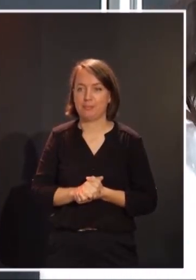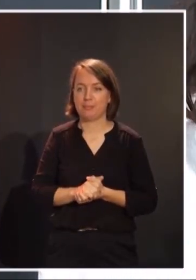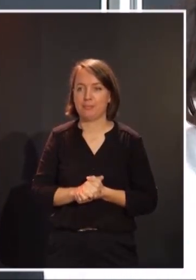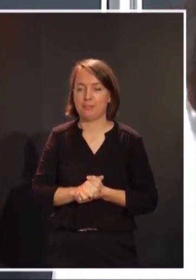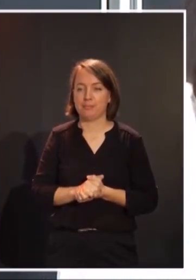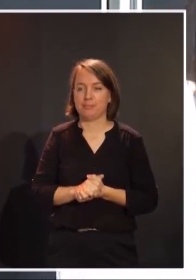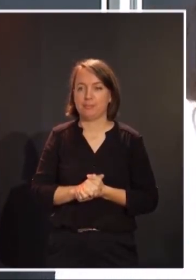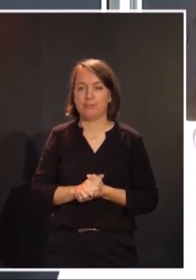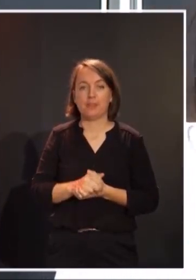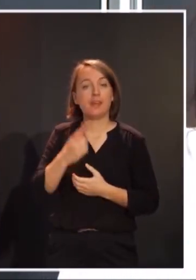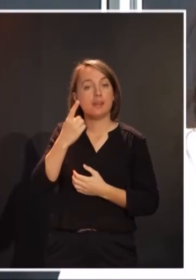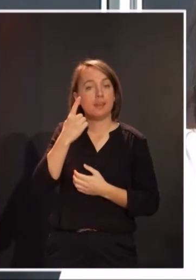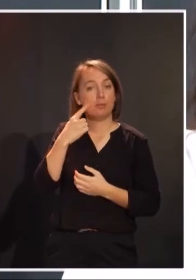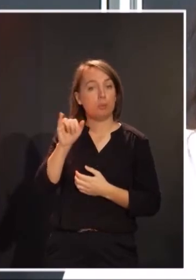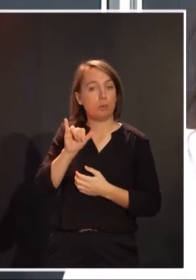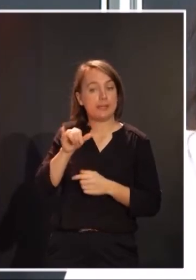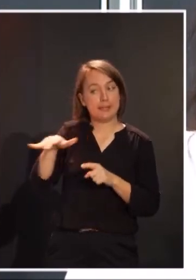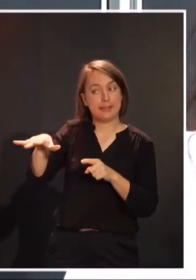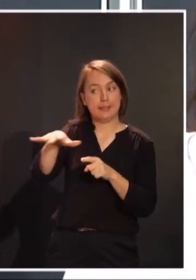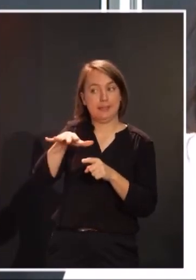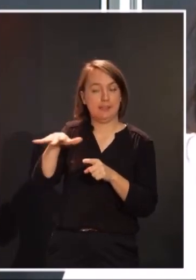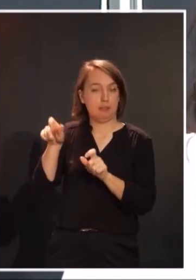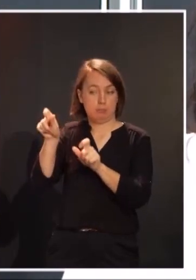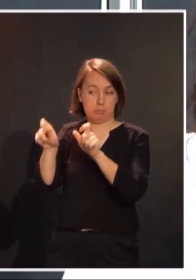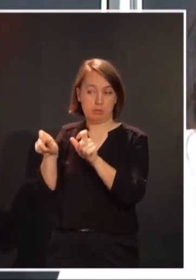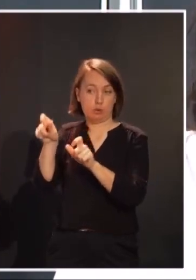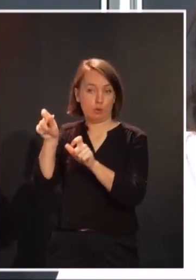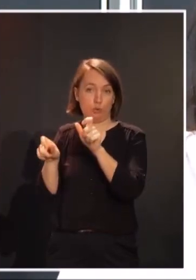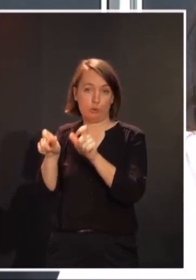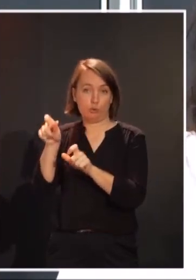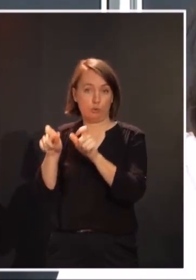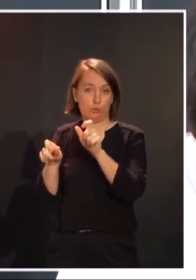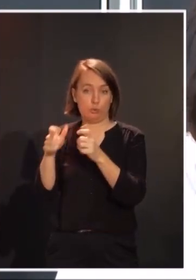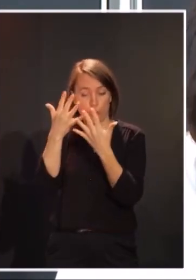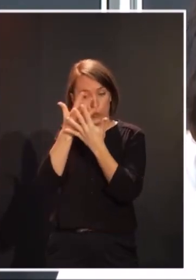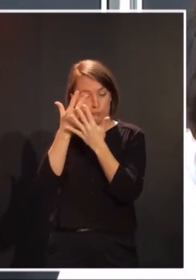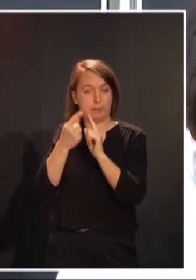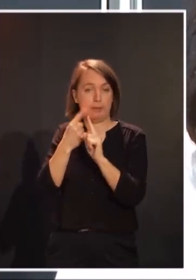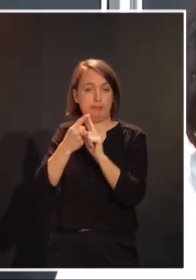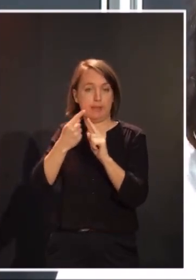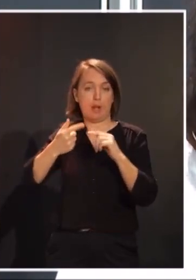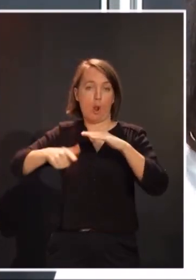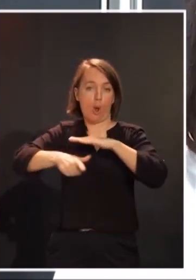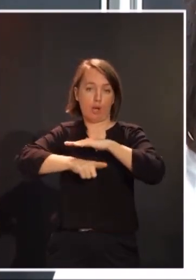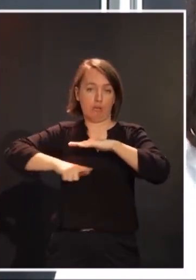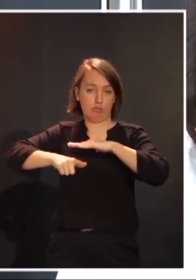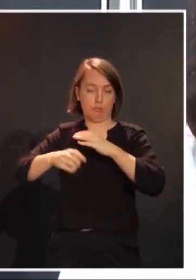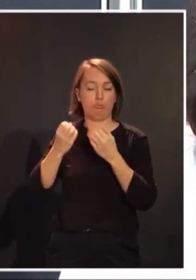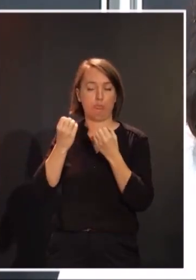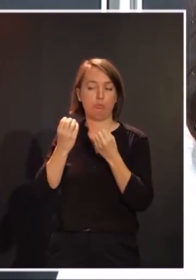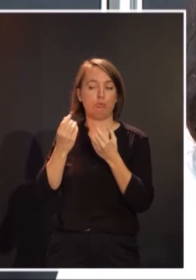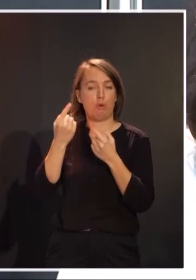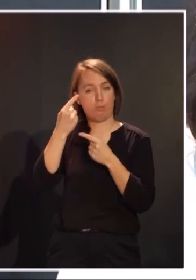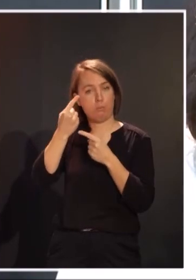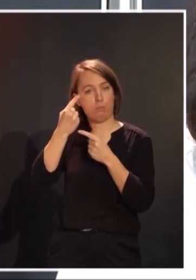destination de personnes porteurs de troubles spécifiques du langage.